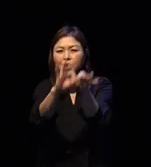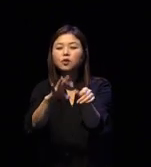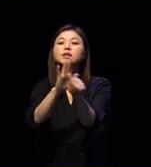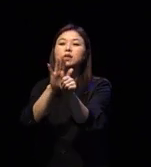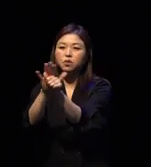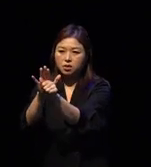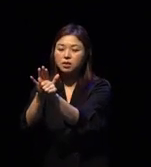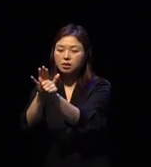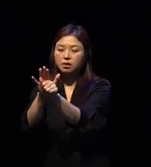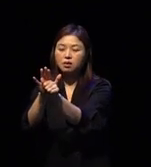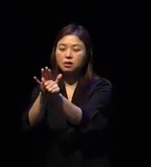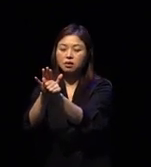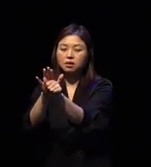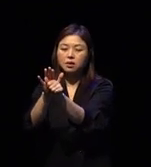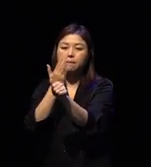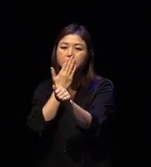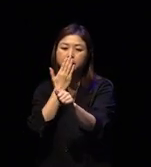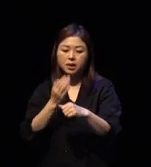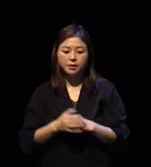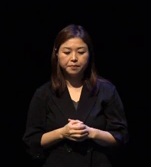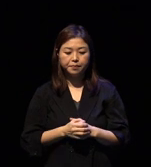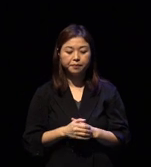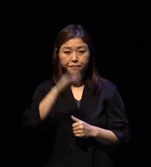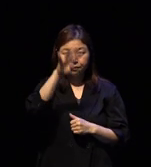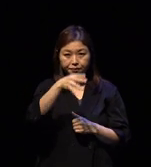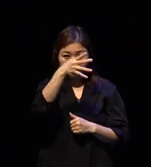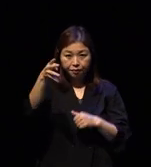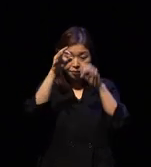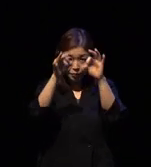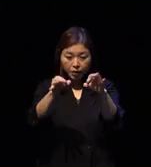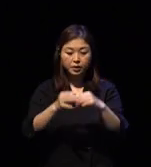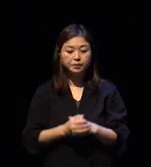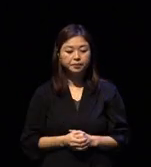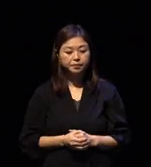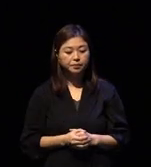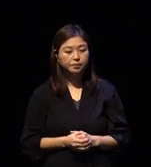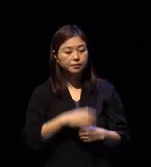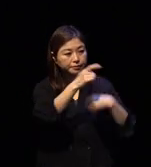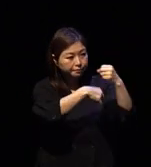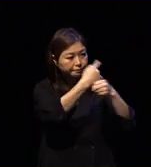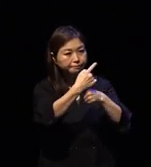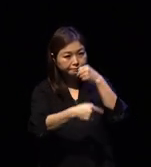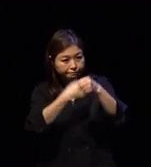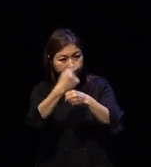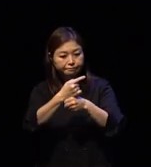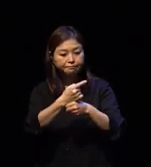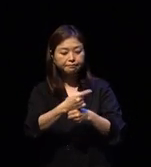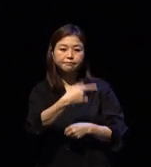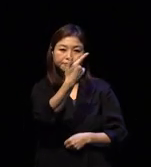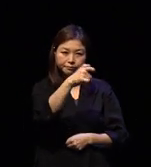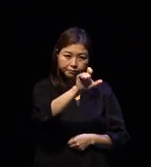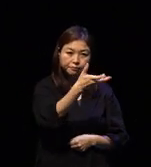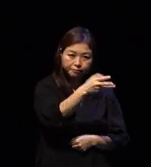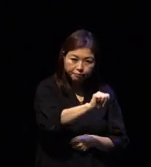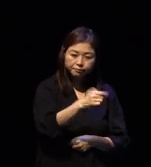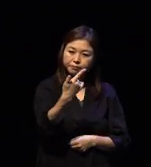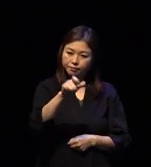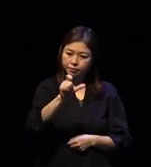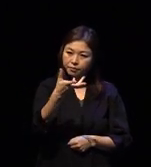참고로 그 도표로 만들어 보았는데요. 이렇게 보시면 매년 그 65억